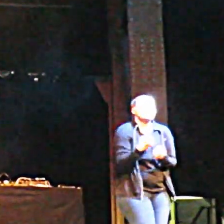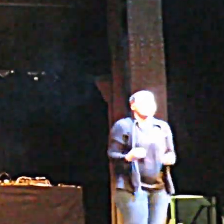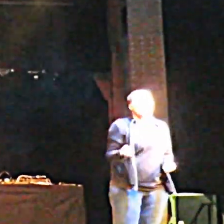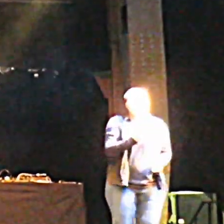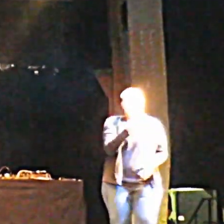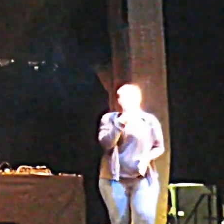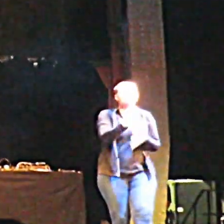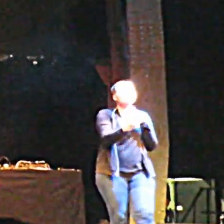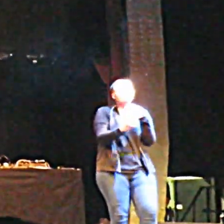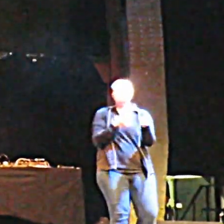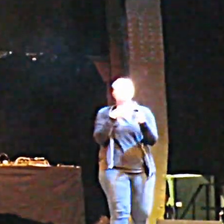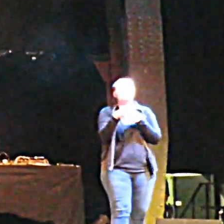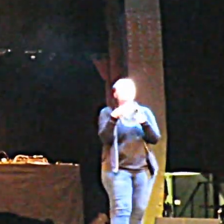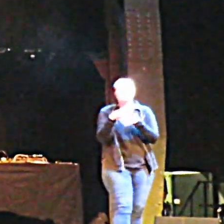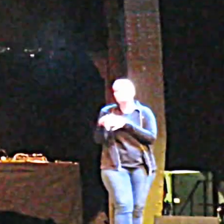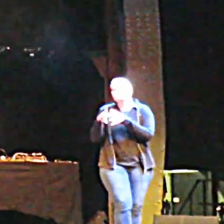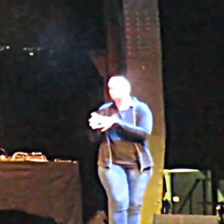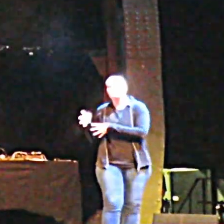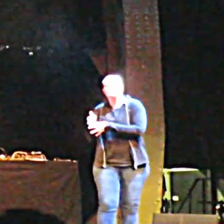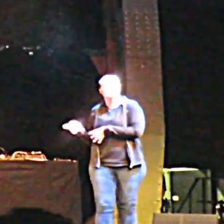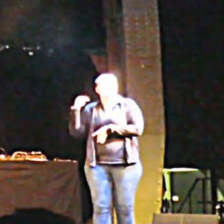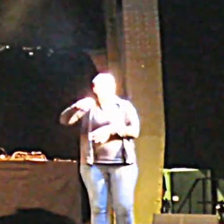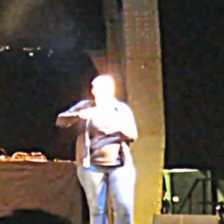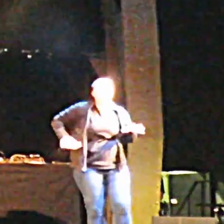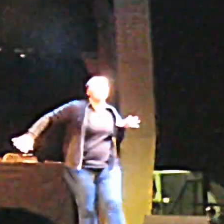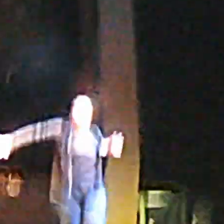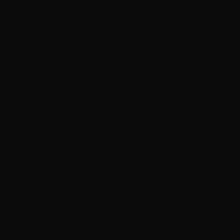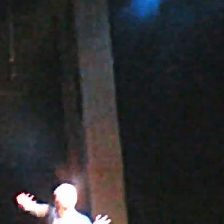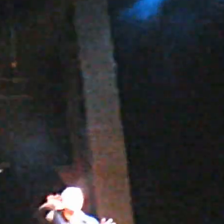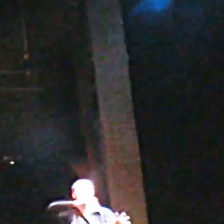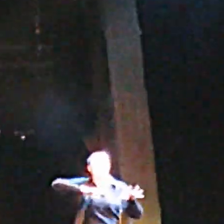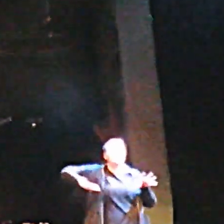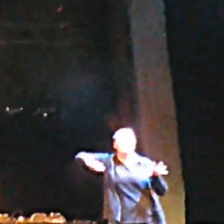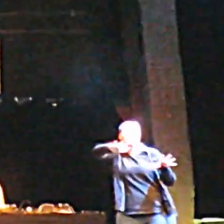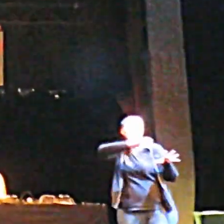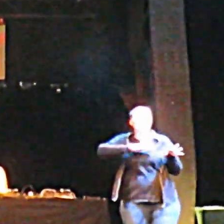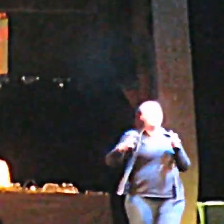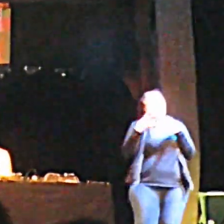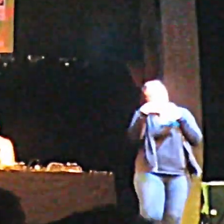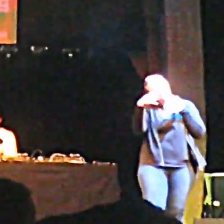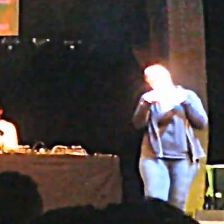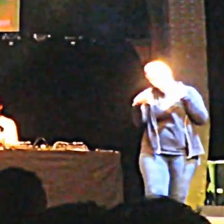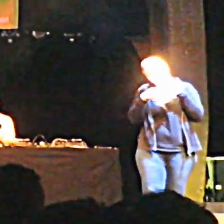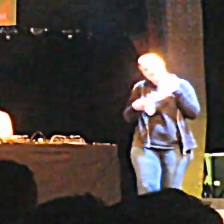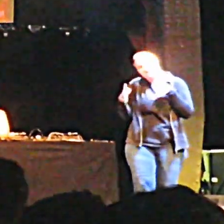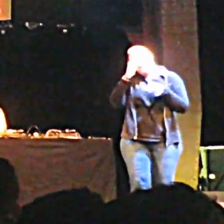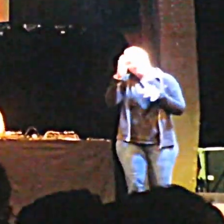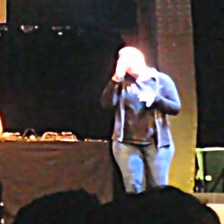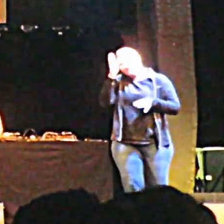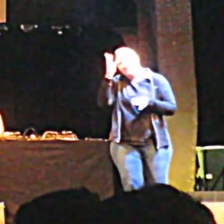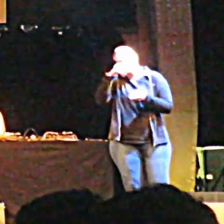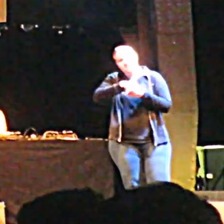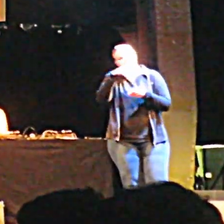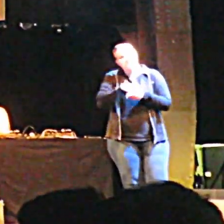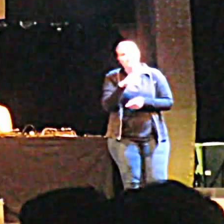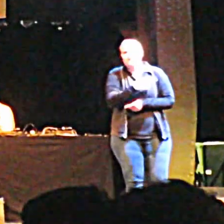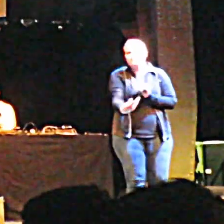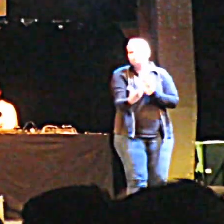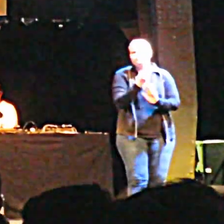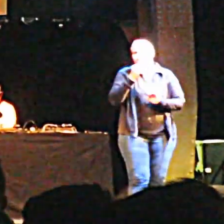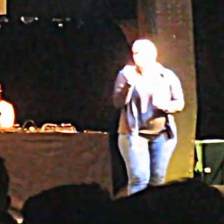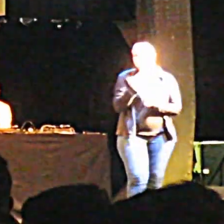Seite. Durch die schionendlichen Weide dieser Galaxie. Zeile für Zeile, bedeutungslose Reime. Von einem Jedi voller Straßenphilosophie.